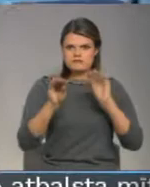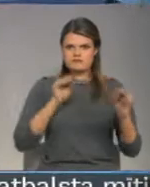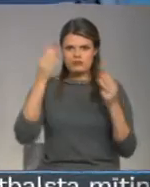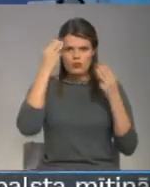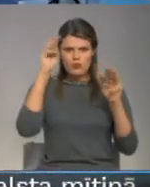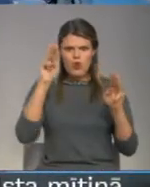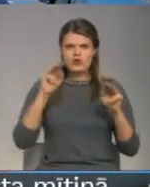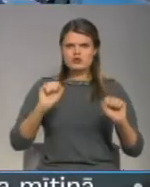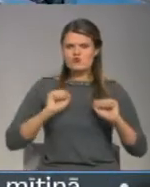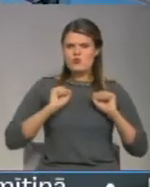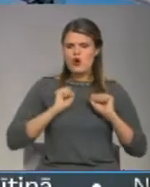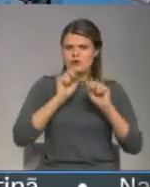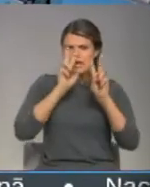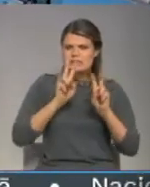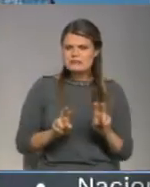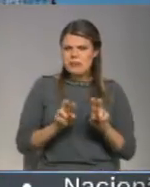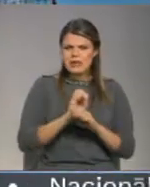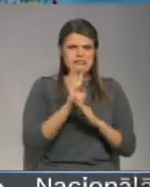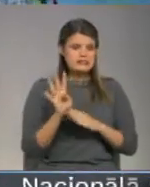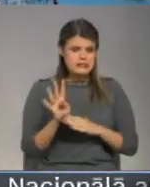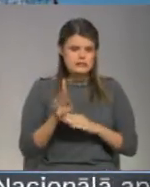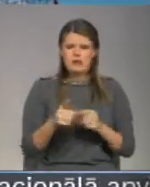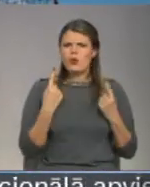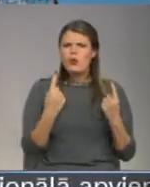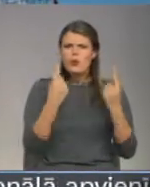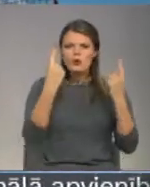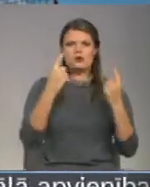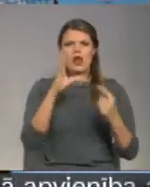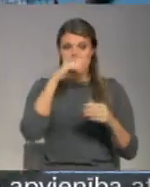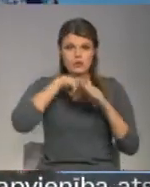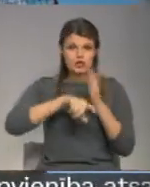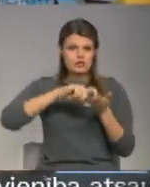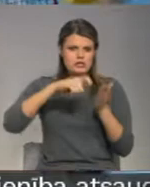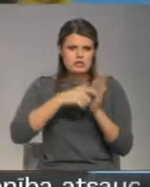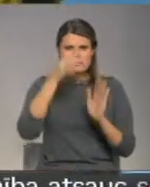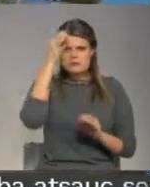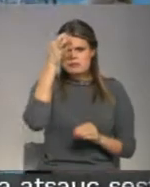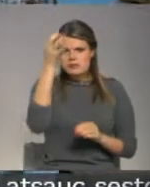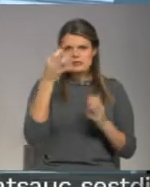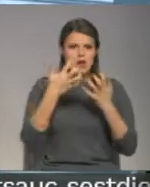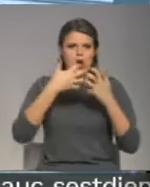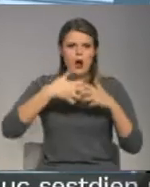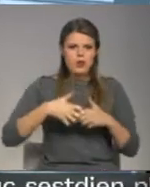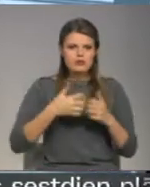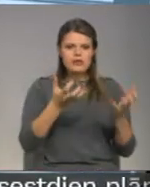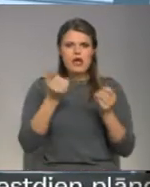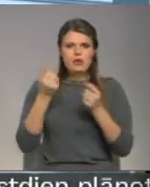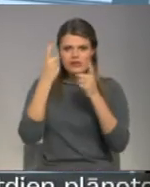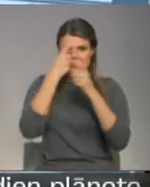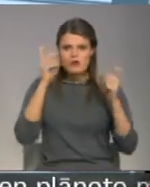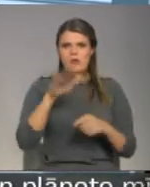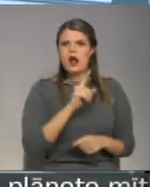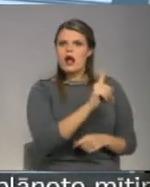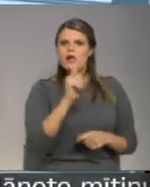ar modernāko sporta analītikas sistēmu. Tā unikāla ar spēju iekštelpās ļoti precīzi un automātiski iegūt datus par